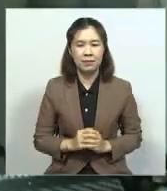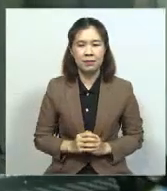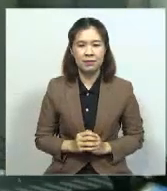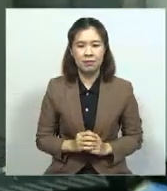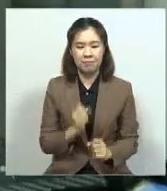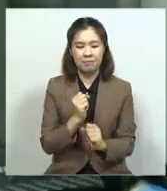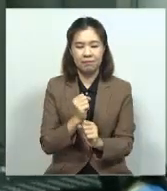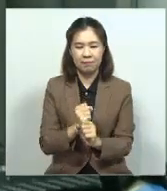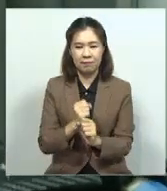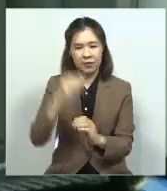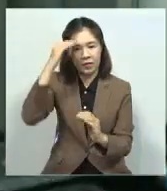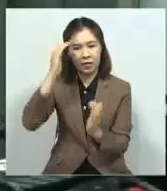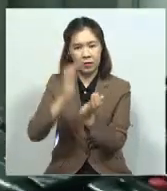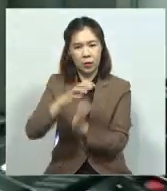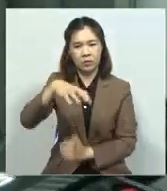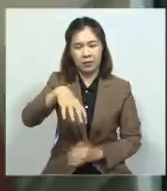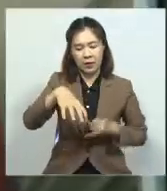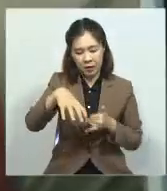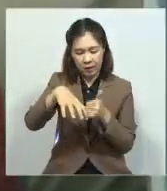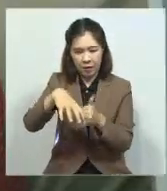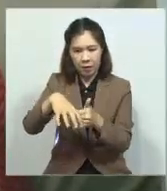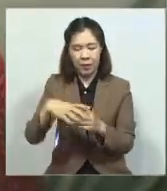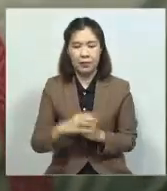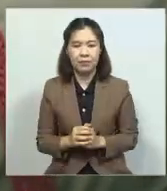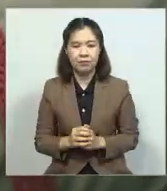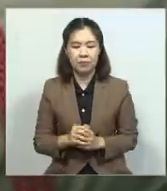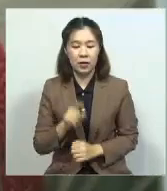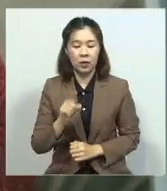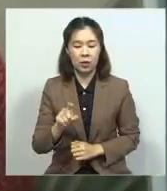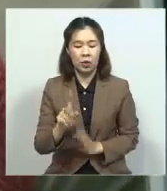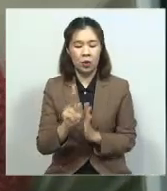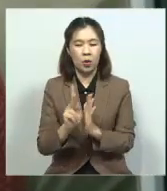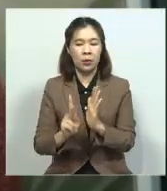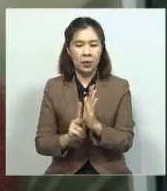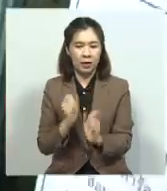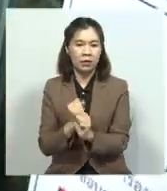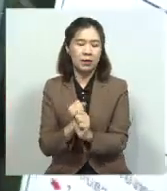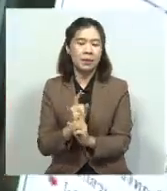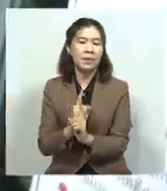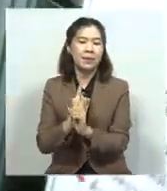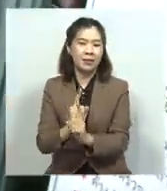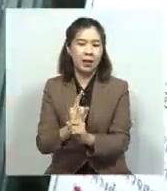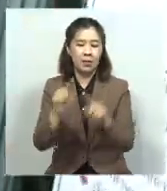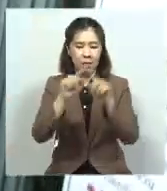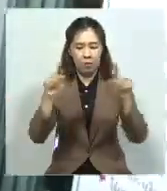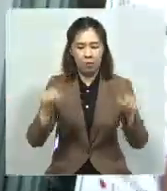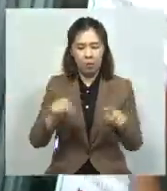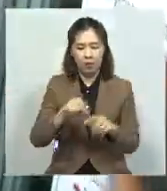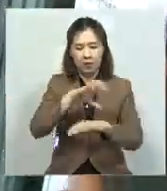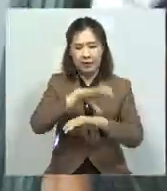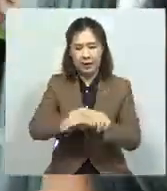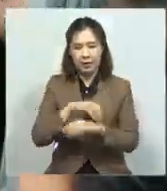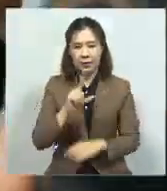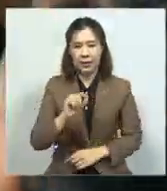ที่สถานีตำรวจนครบาลบางขุนเทียนด้วยบอกว่าทางคดีเนี่ยก็จะดำเนินการตามกฎหมายเบื้องต้นออกหมายจับ24คน